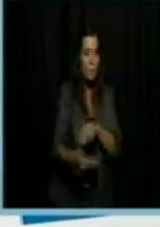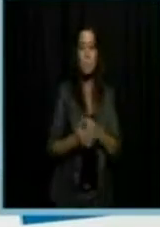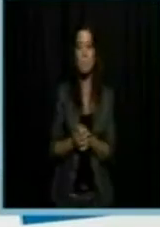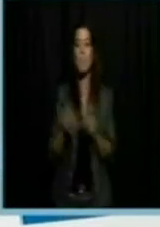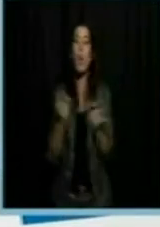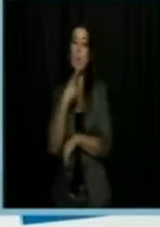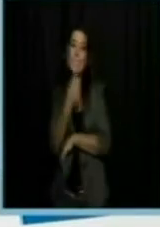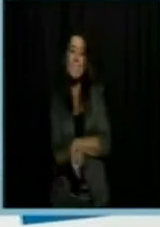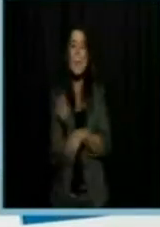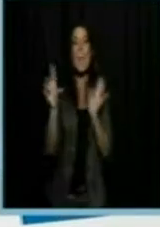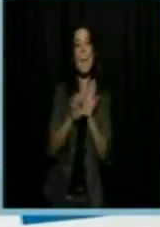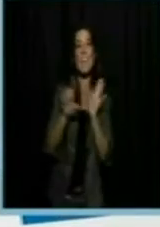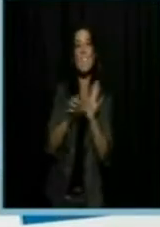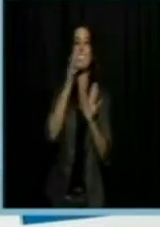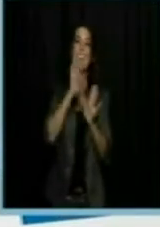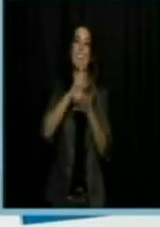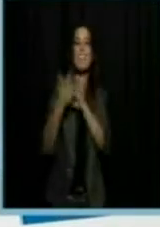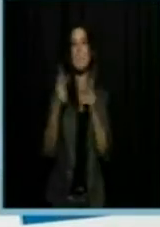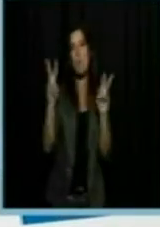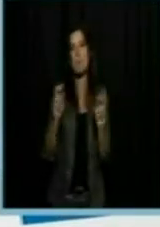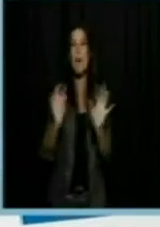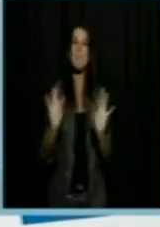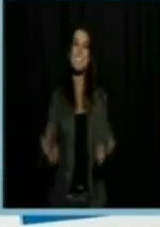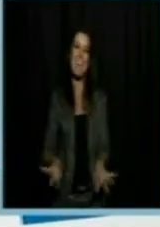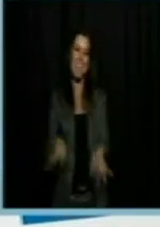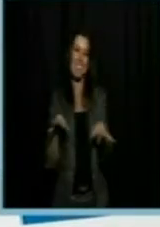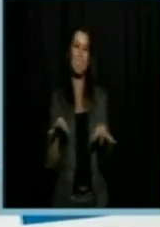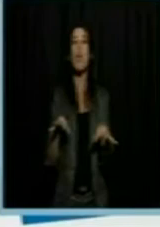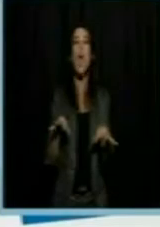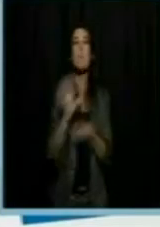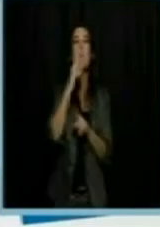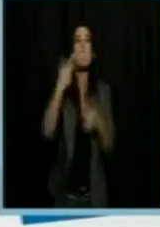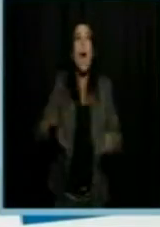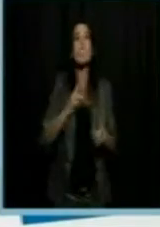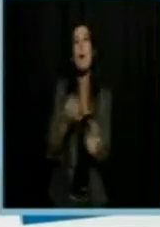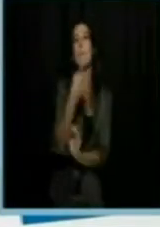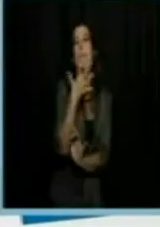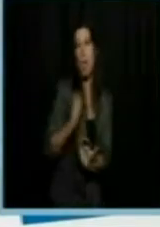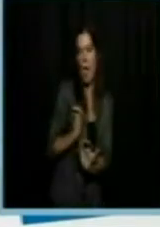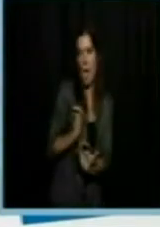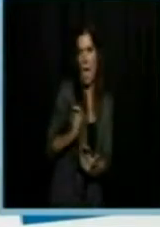e non la pillola del giorno dopo. È facile combattere la mafia quando succedono i fatti.